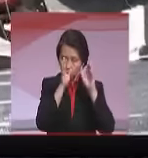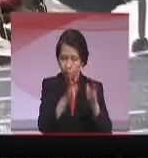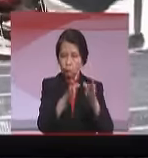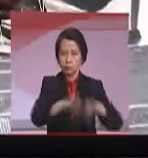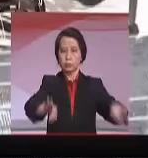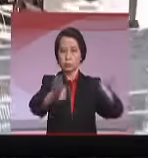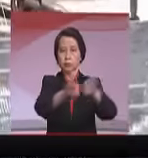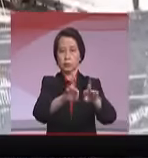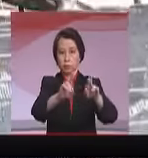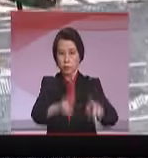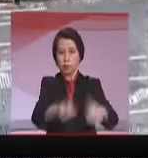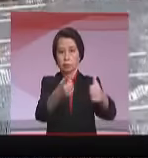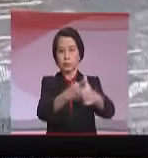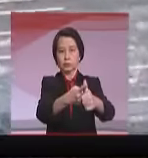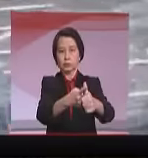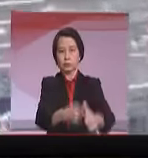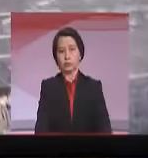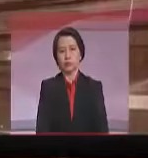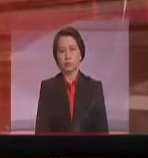rakyat.